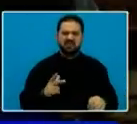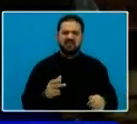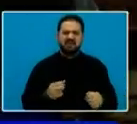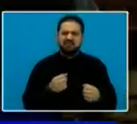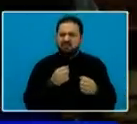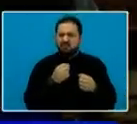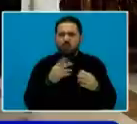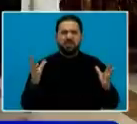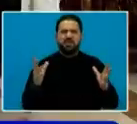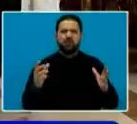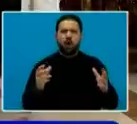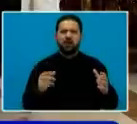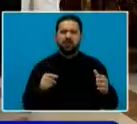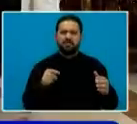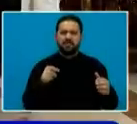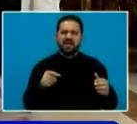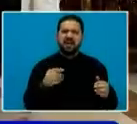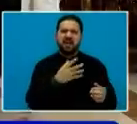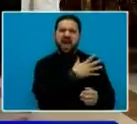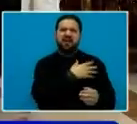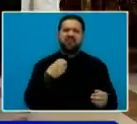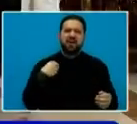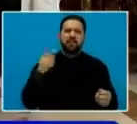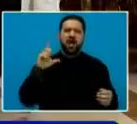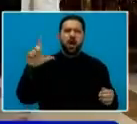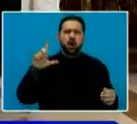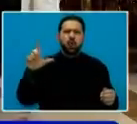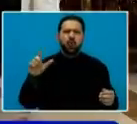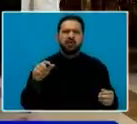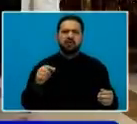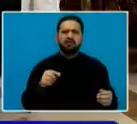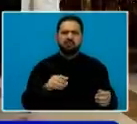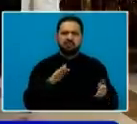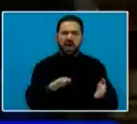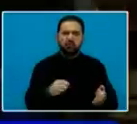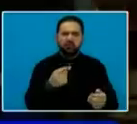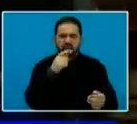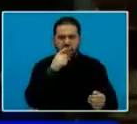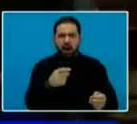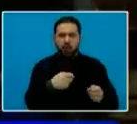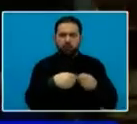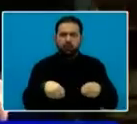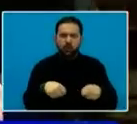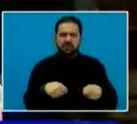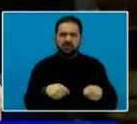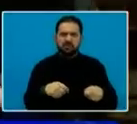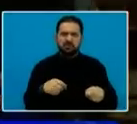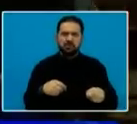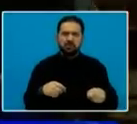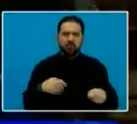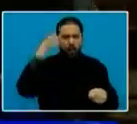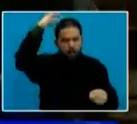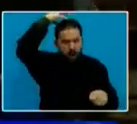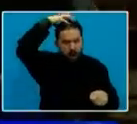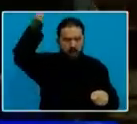se pună rău cu tot ce înseamnă putere lumească și în același timp să ierte când ei înșiși